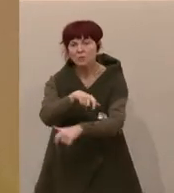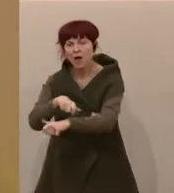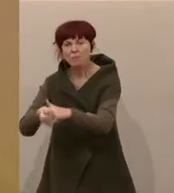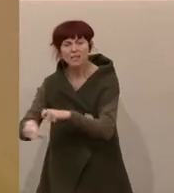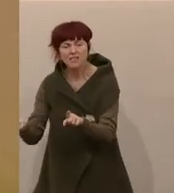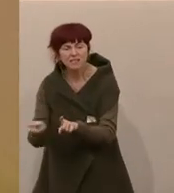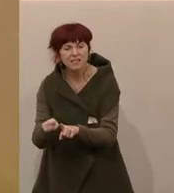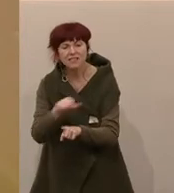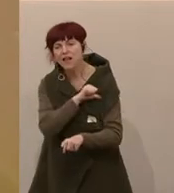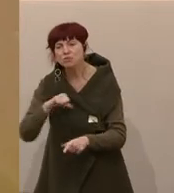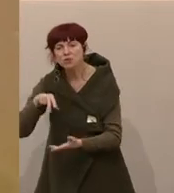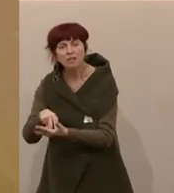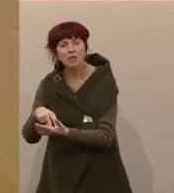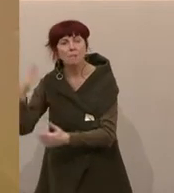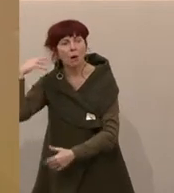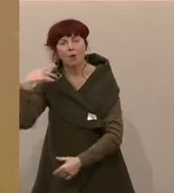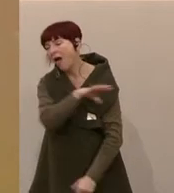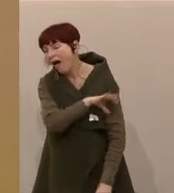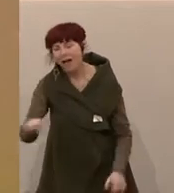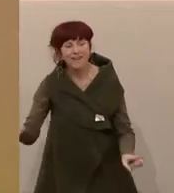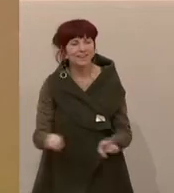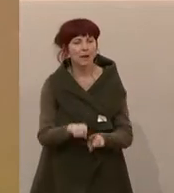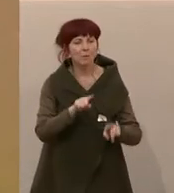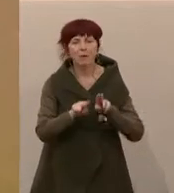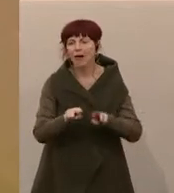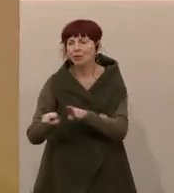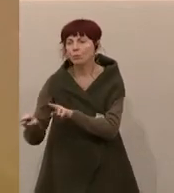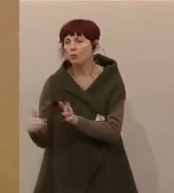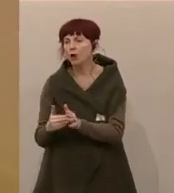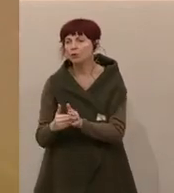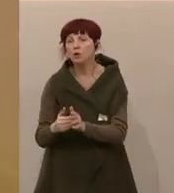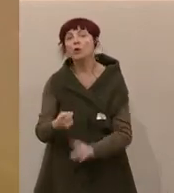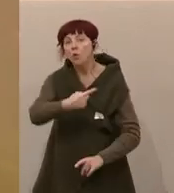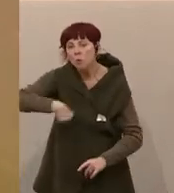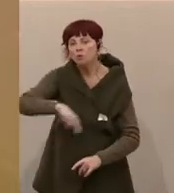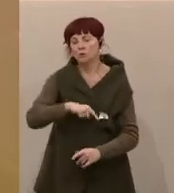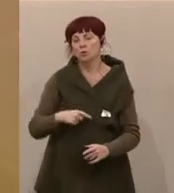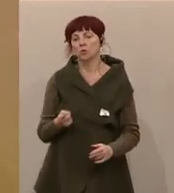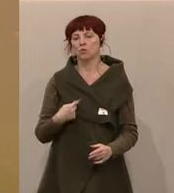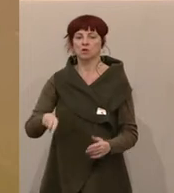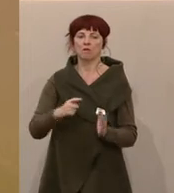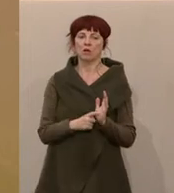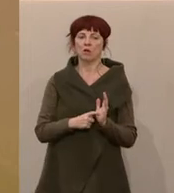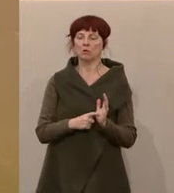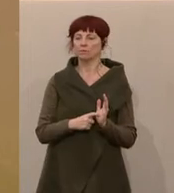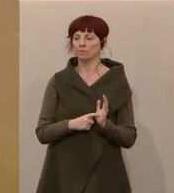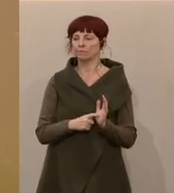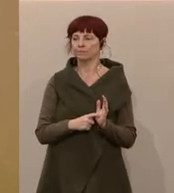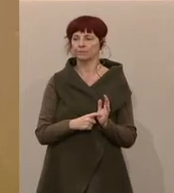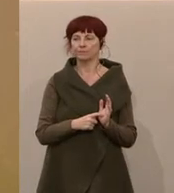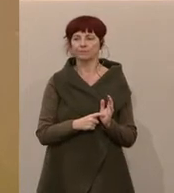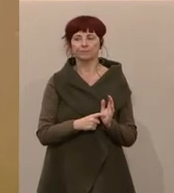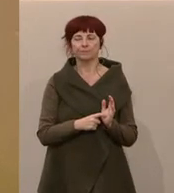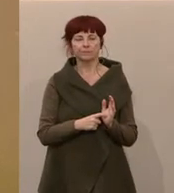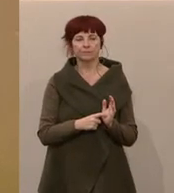für Selbstständige und für Bauern, Kolleginnen und Kollegen. Und das verlangen wir von ganzer Seite. Und